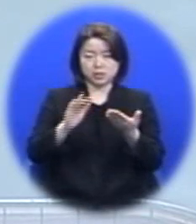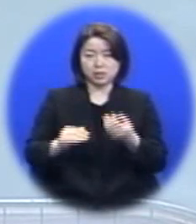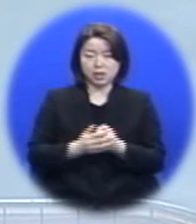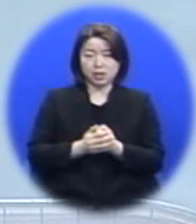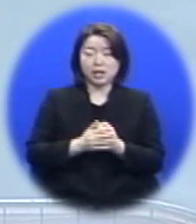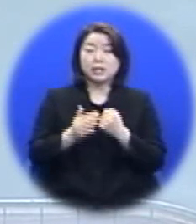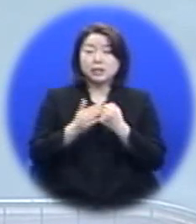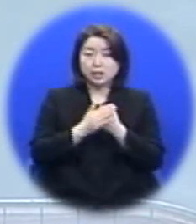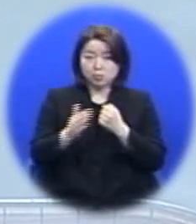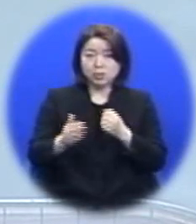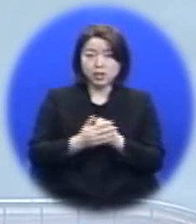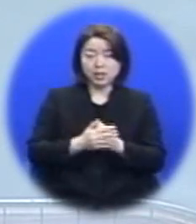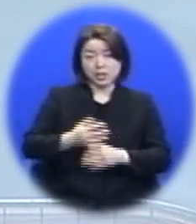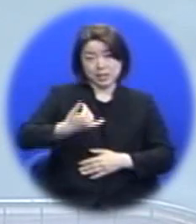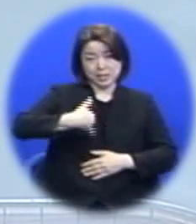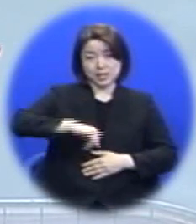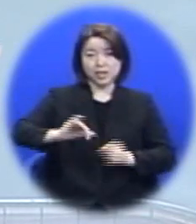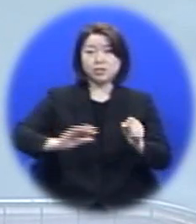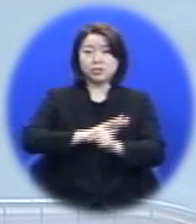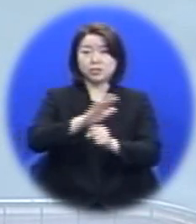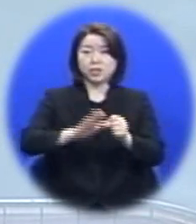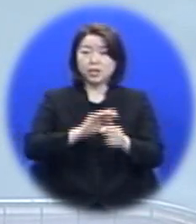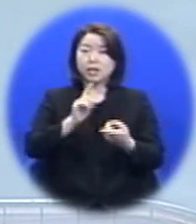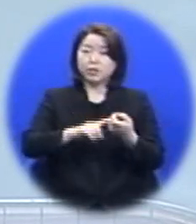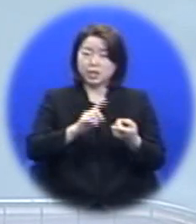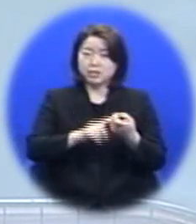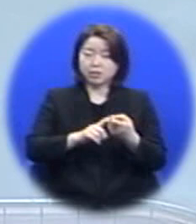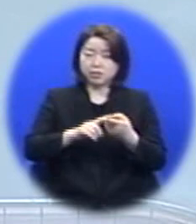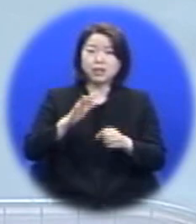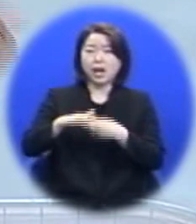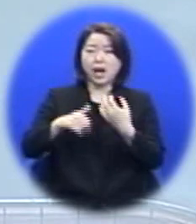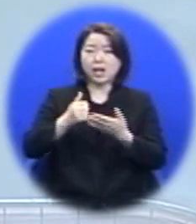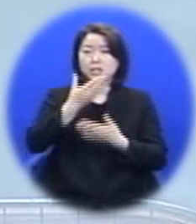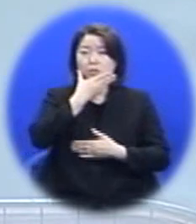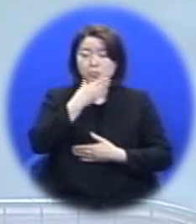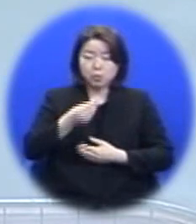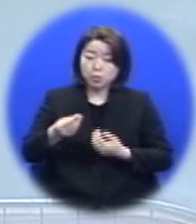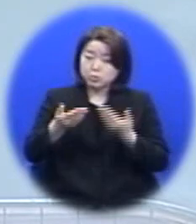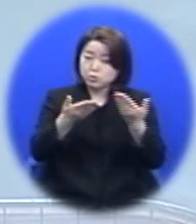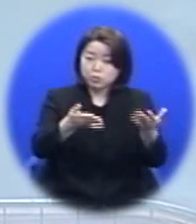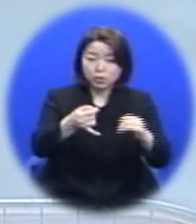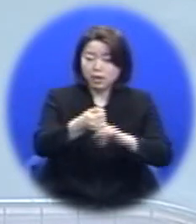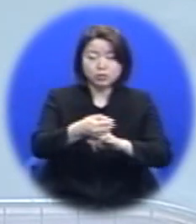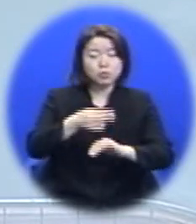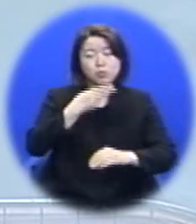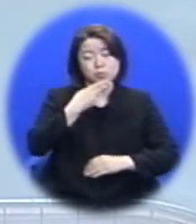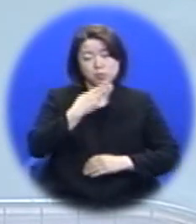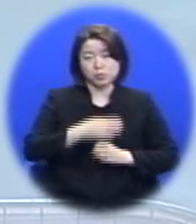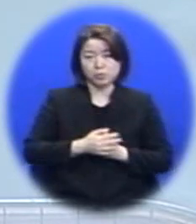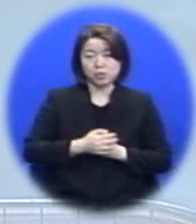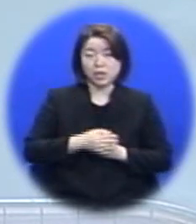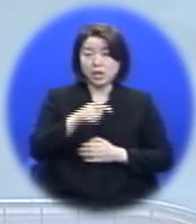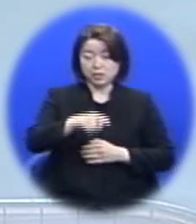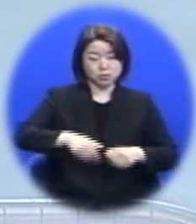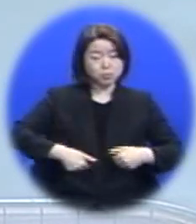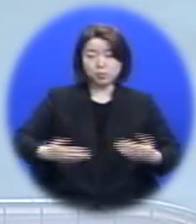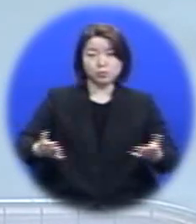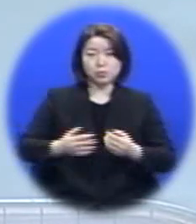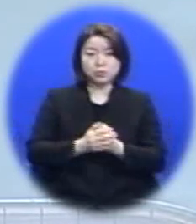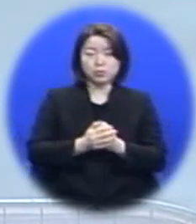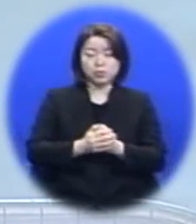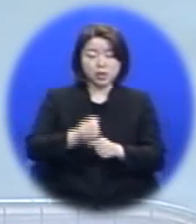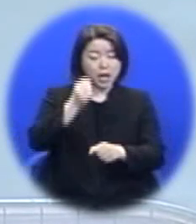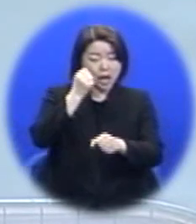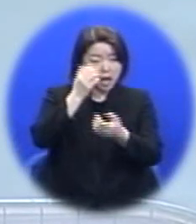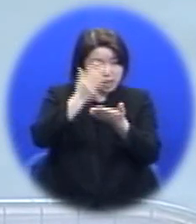그렇기 때문에 자녀를 사랑하는 것에 대해서는 하나님이 복을 약속하지 않으셨어요. 그럴 필요가 없습니다. 하지